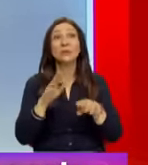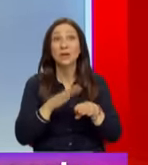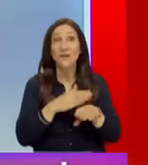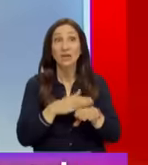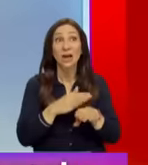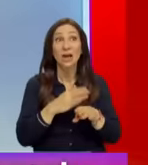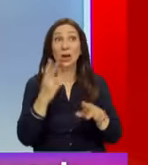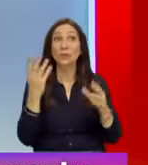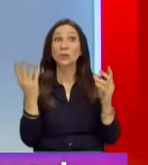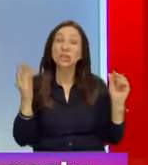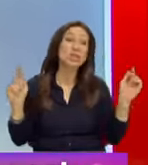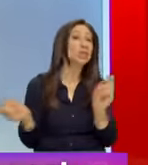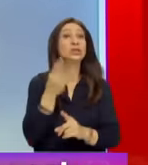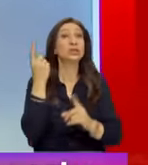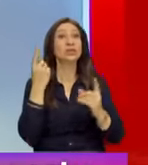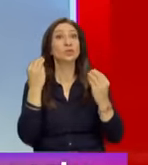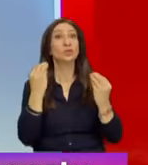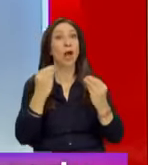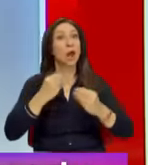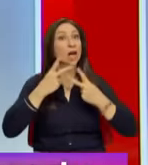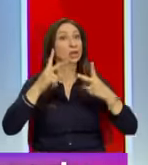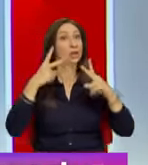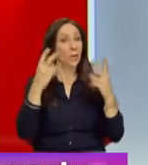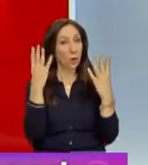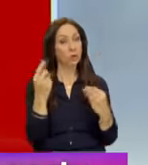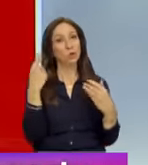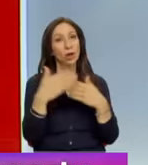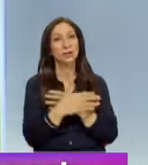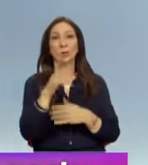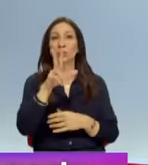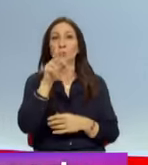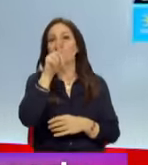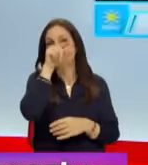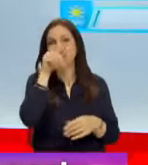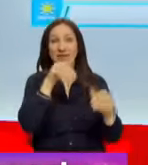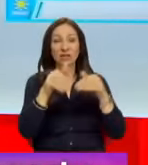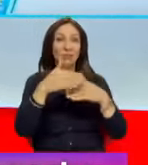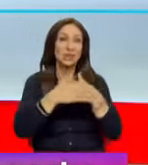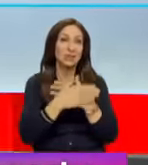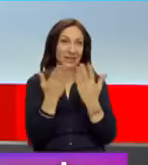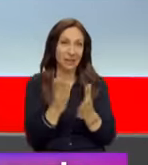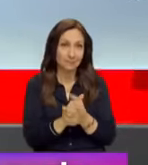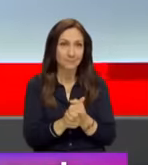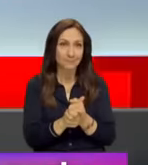Mansur Yavaş'ta etkili, çarpıcı çıkışları oldu. Dün akşam 31 Mart seçimi gecesinde